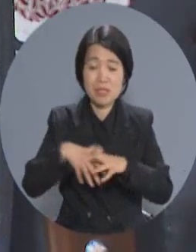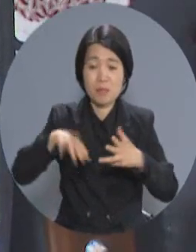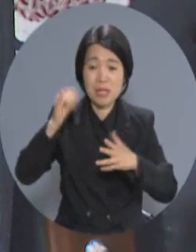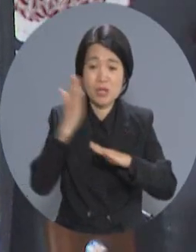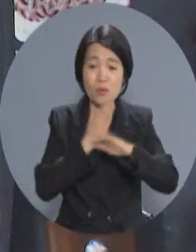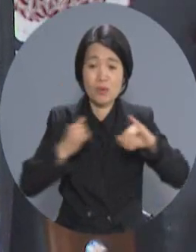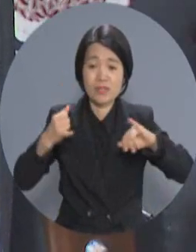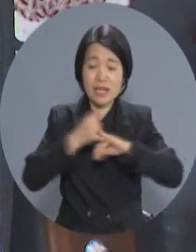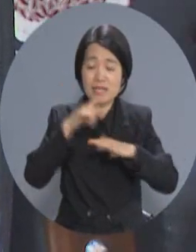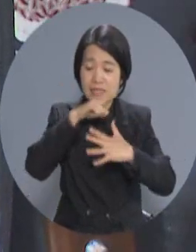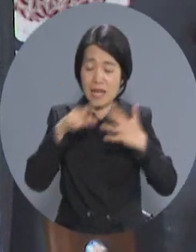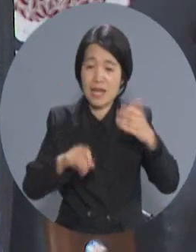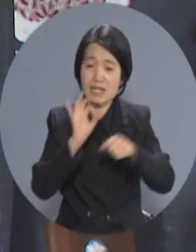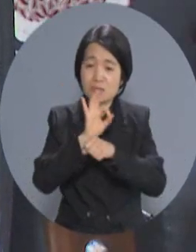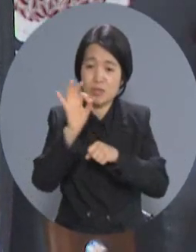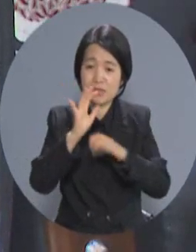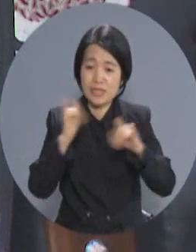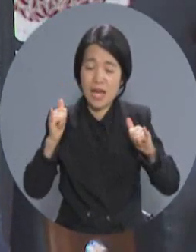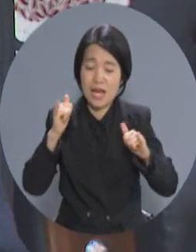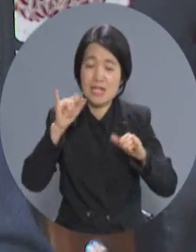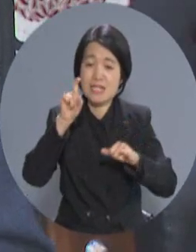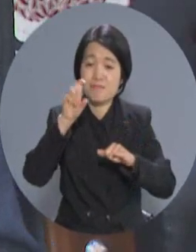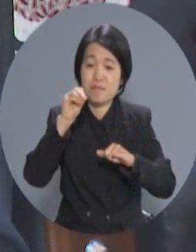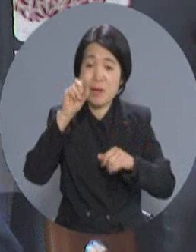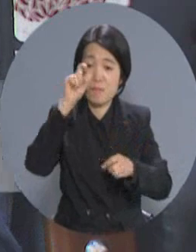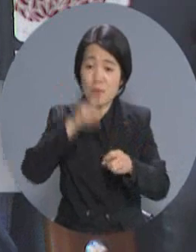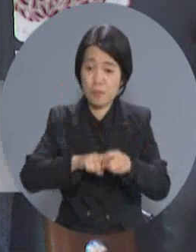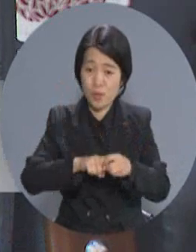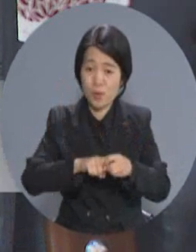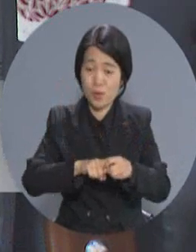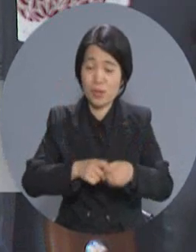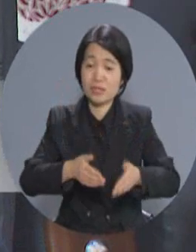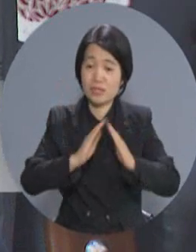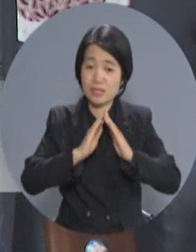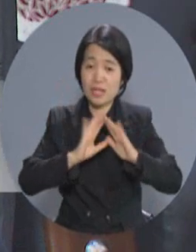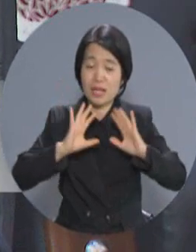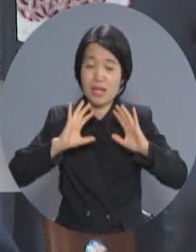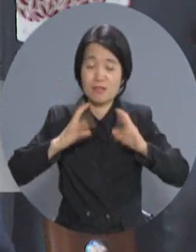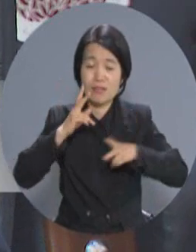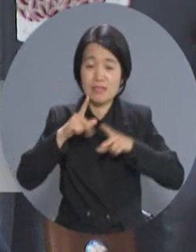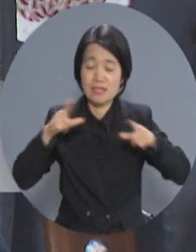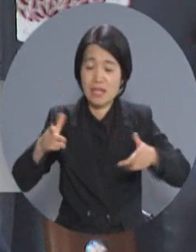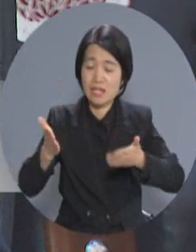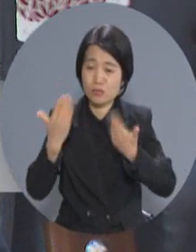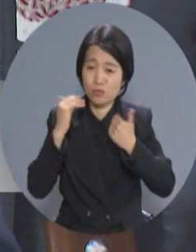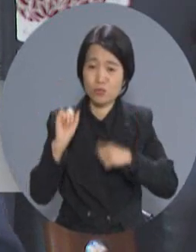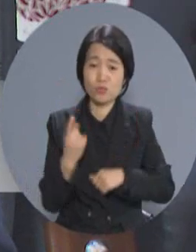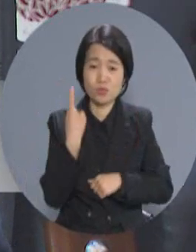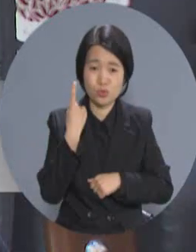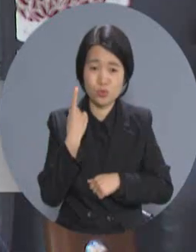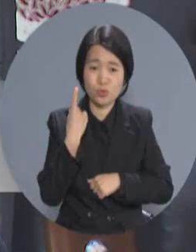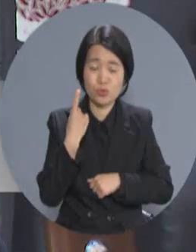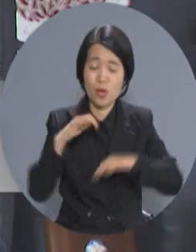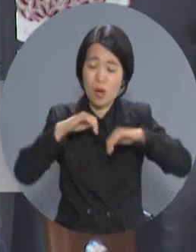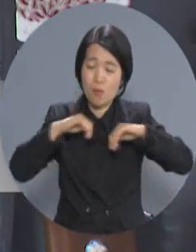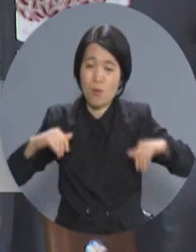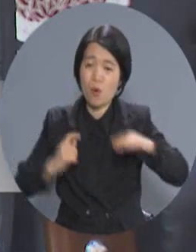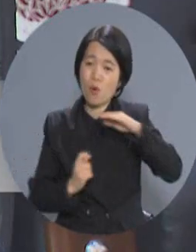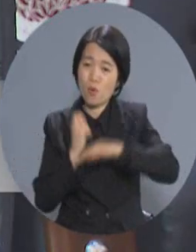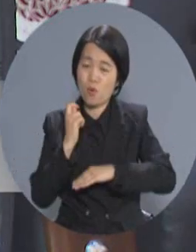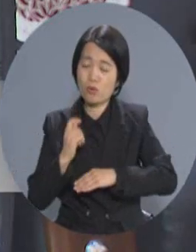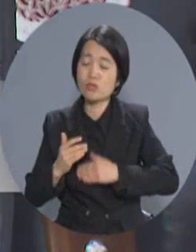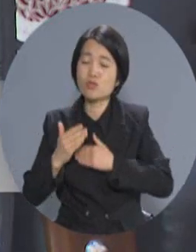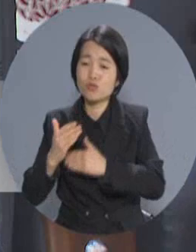공약사항으로 10년 후 인구 10만이라는 목표를 설정했는데요 이번 국가산단 유치를 계기로 국가산당과는 별도로